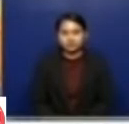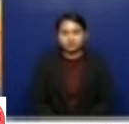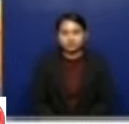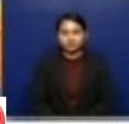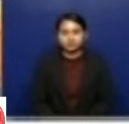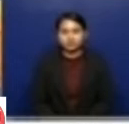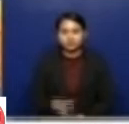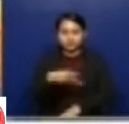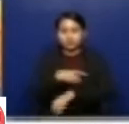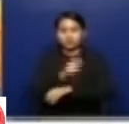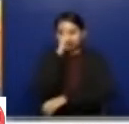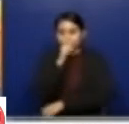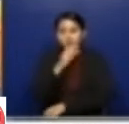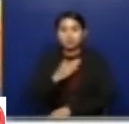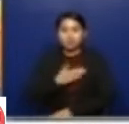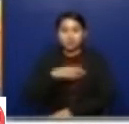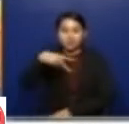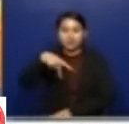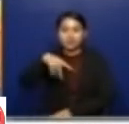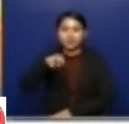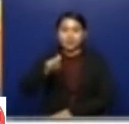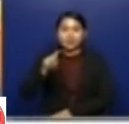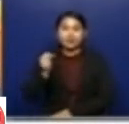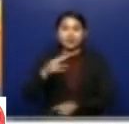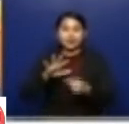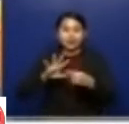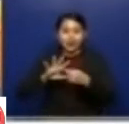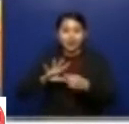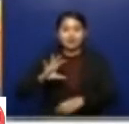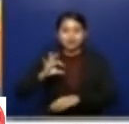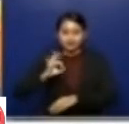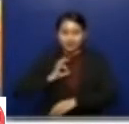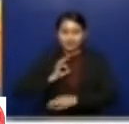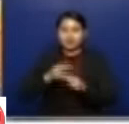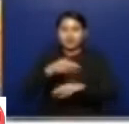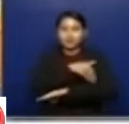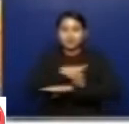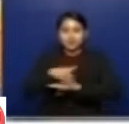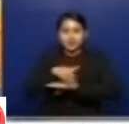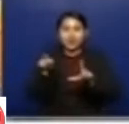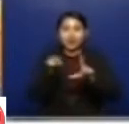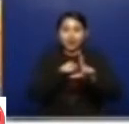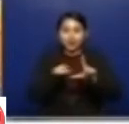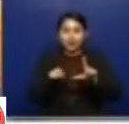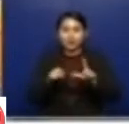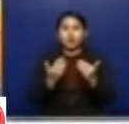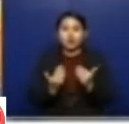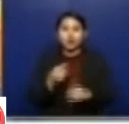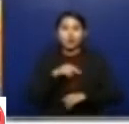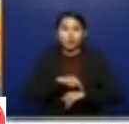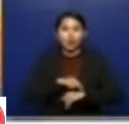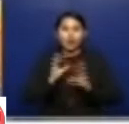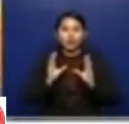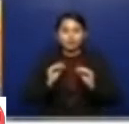กราบเรียนท่านประธานที่เคารพกับผมพิธาลิ้มเจริญรัตน์บัญชีรายชื่อพรรคก้าวไกลวันนี้ผมขอใช้เวลาที่ประชุมสภา